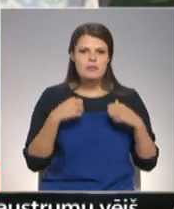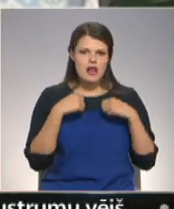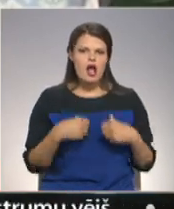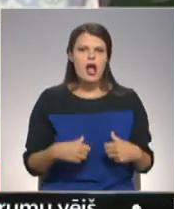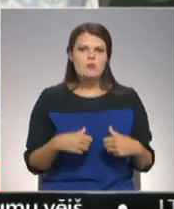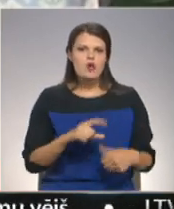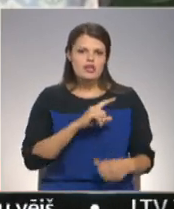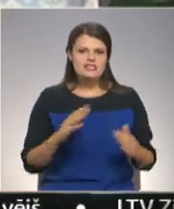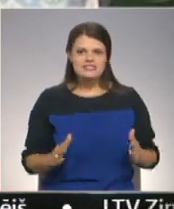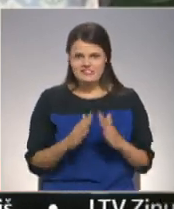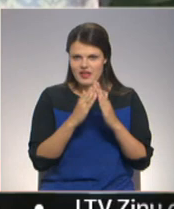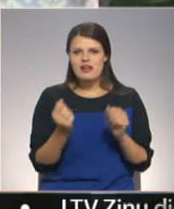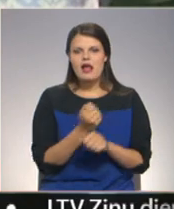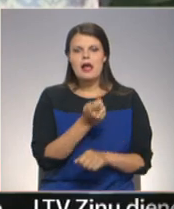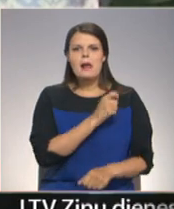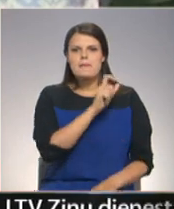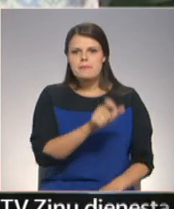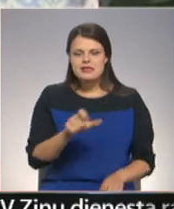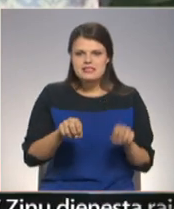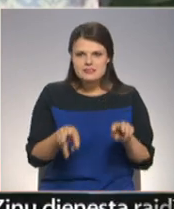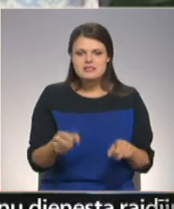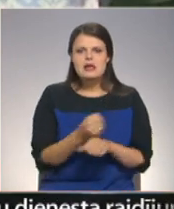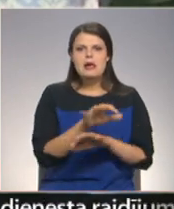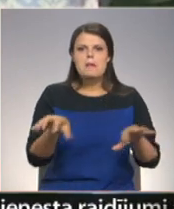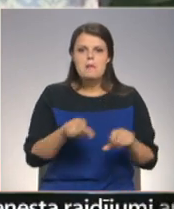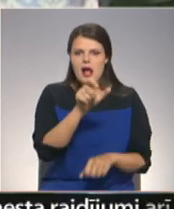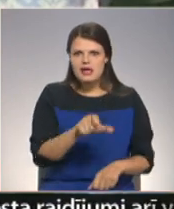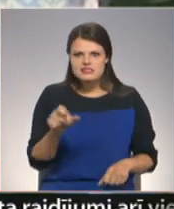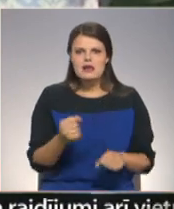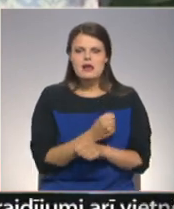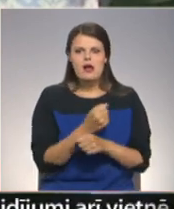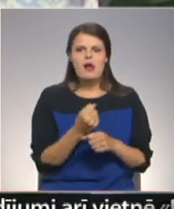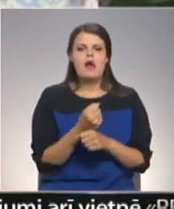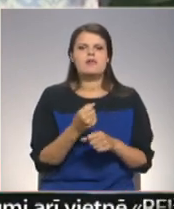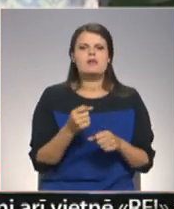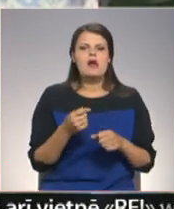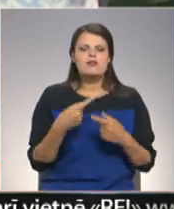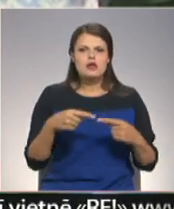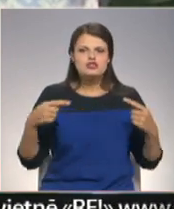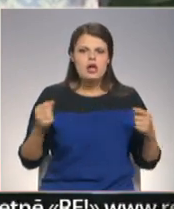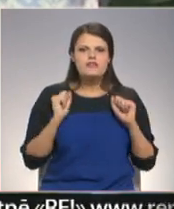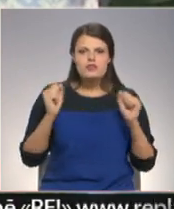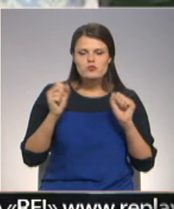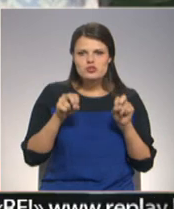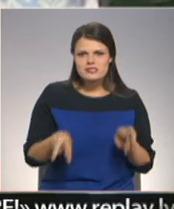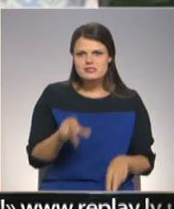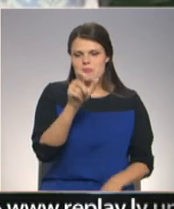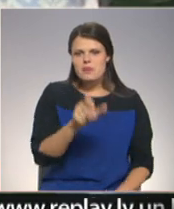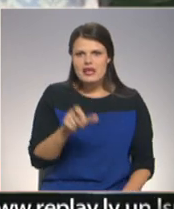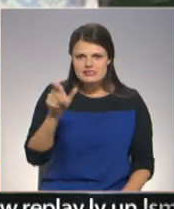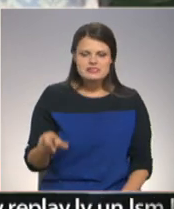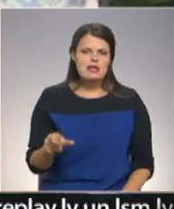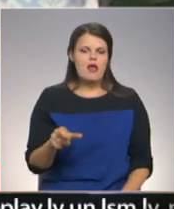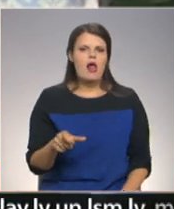ir gan pirtnieki, gan masīri, gan jogas speciālisti, masāžas un tātad